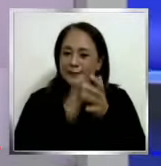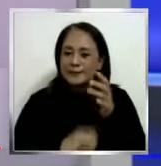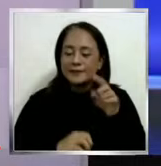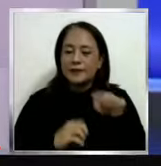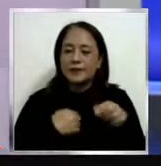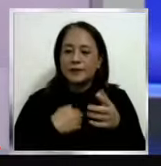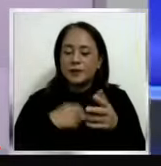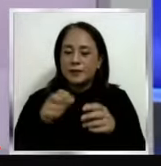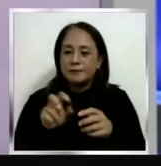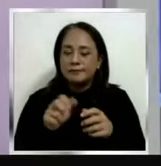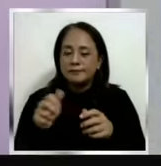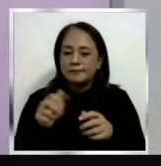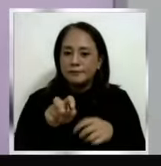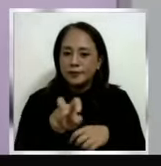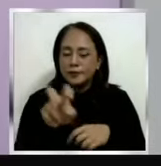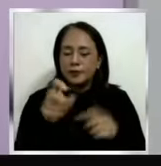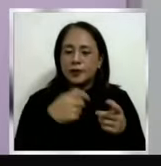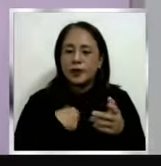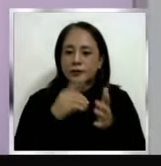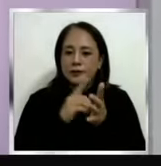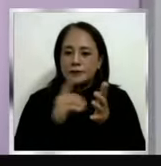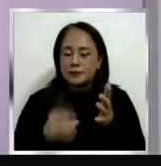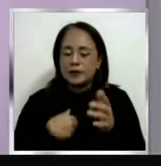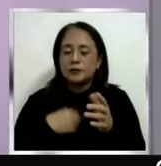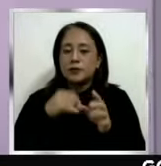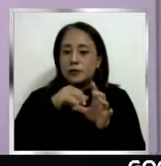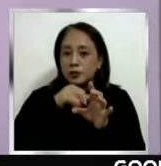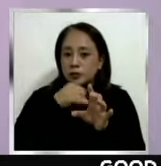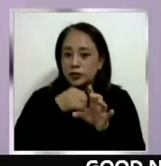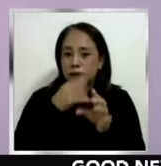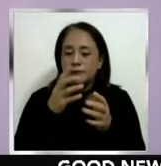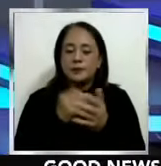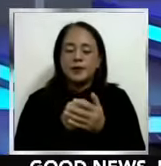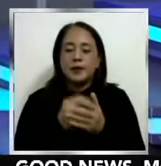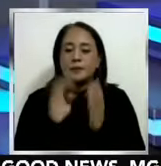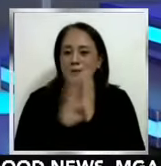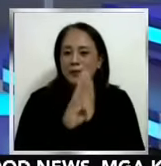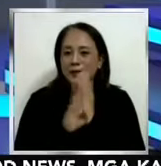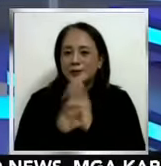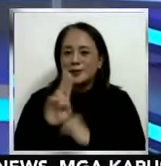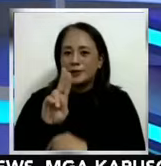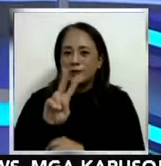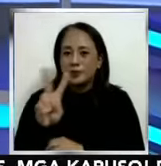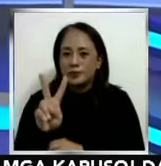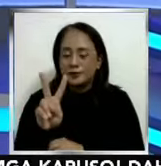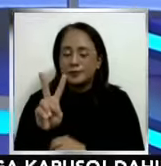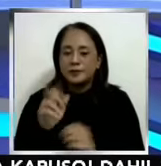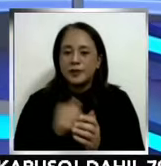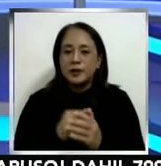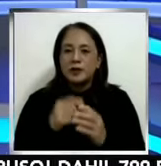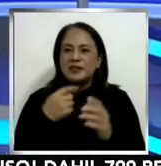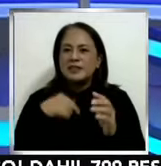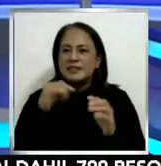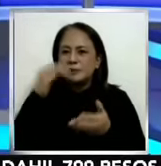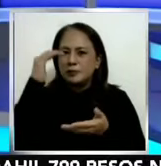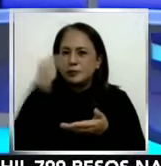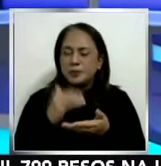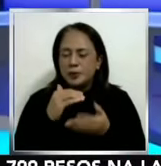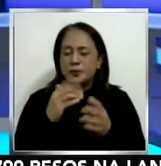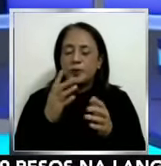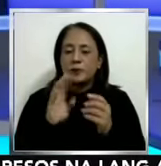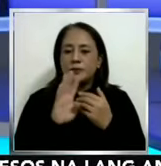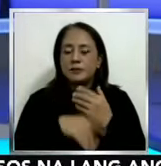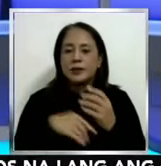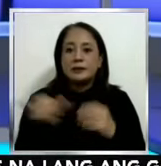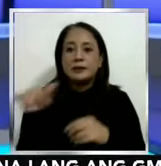bigyan diskwento ang mga pasahe sa jeepney, sa bus at UV Express. Mala-rollback yan dahil babalik ang pamasahe sa halagang pareho noong